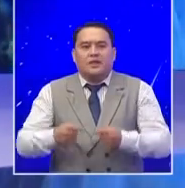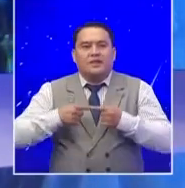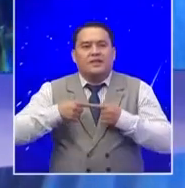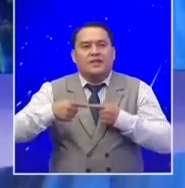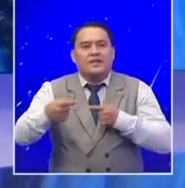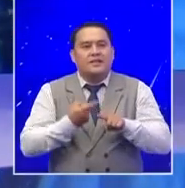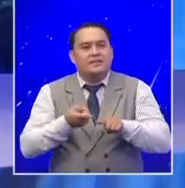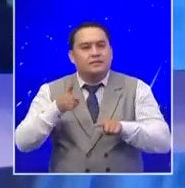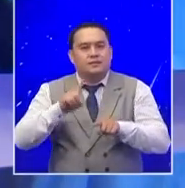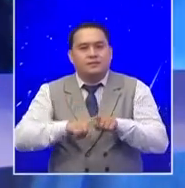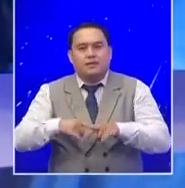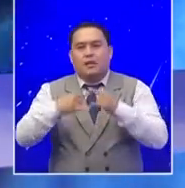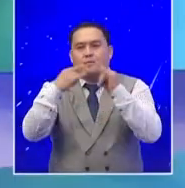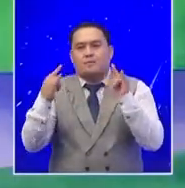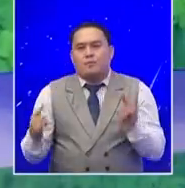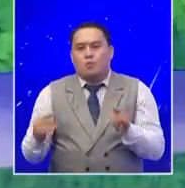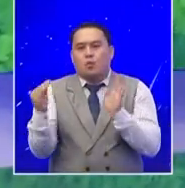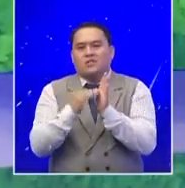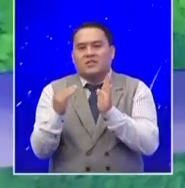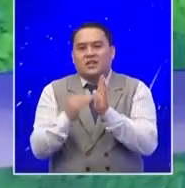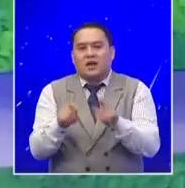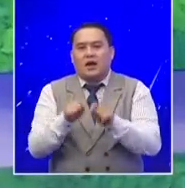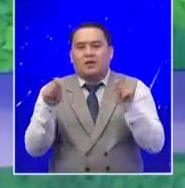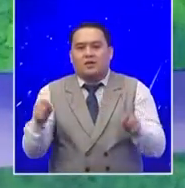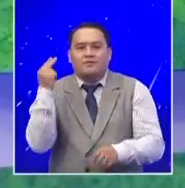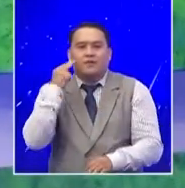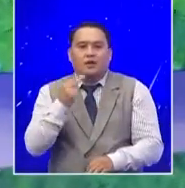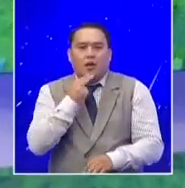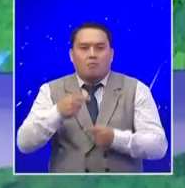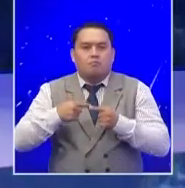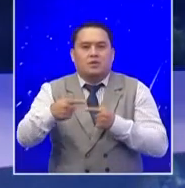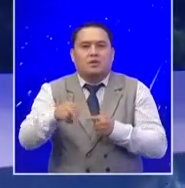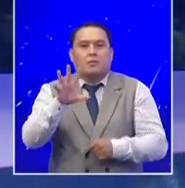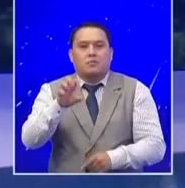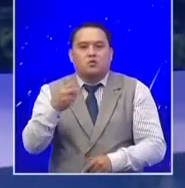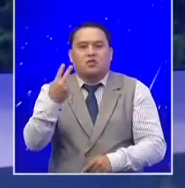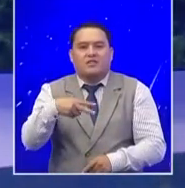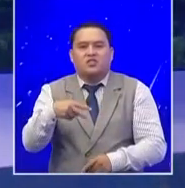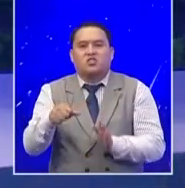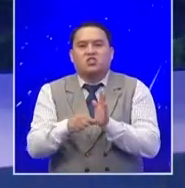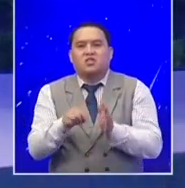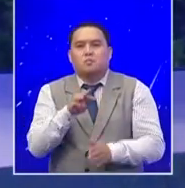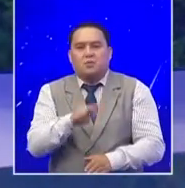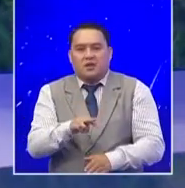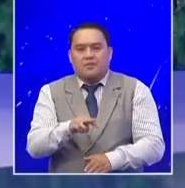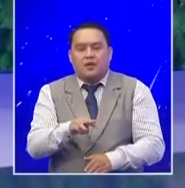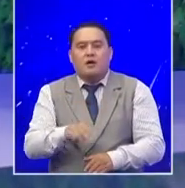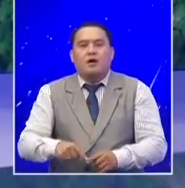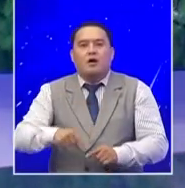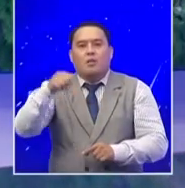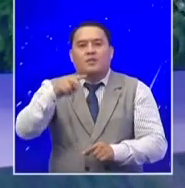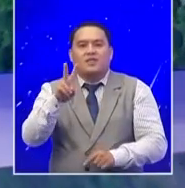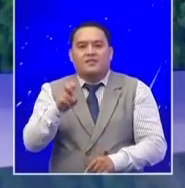Самый длинный в мире подвесной стеклянный мост открыли в Китае. Его протяженность составляет 526 метров. От земли мост